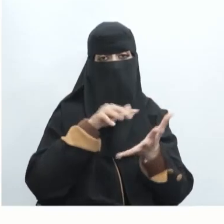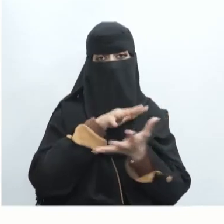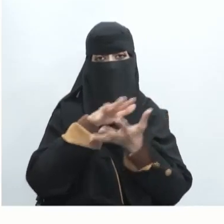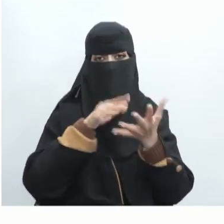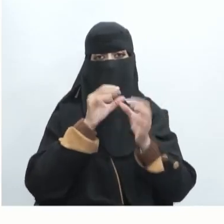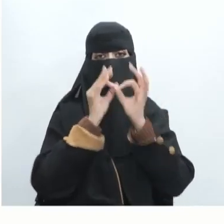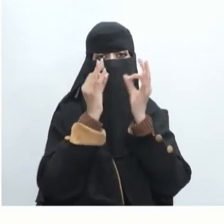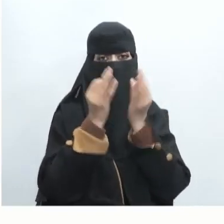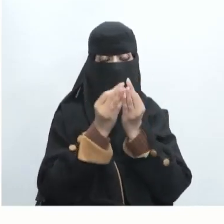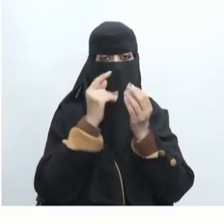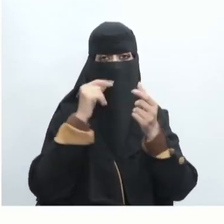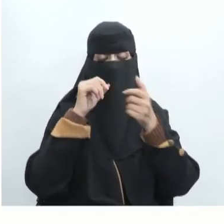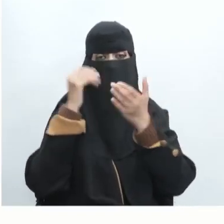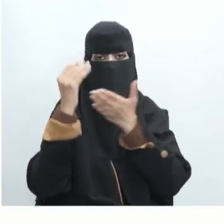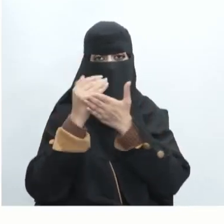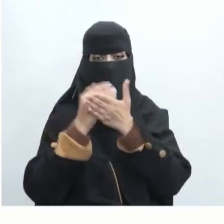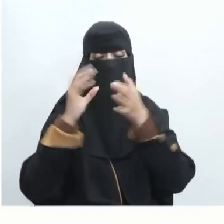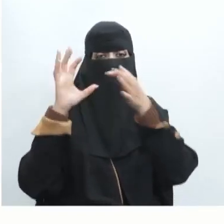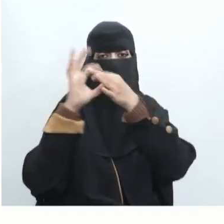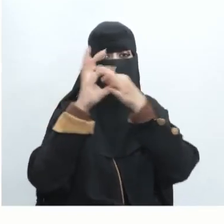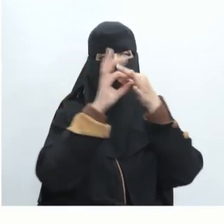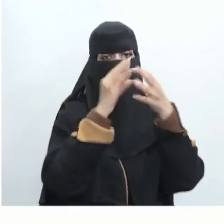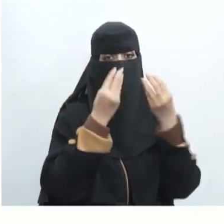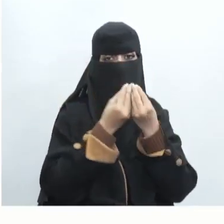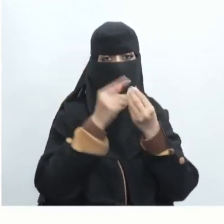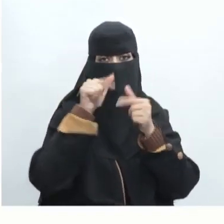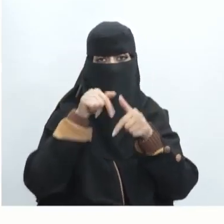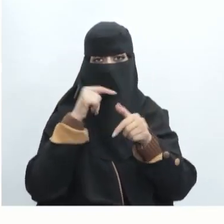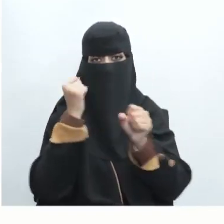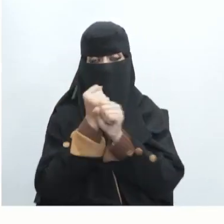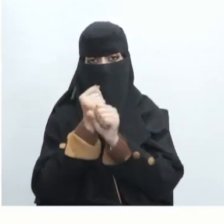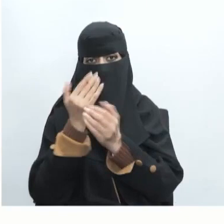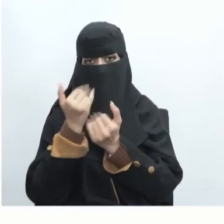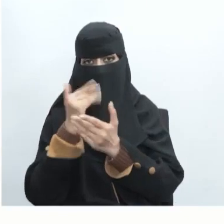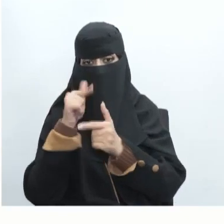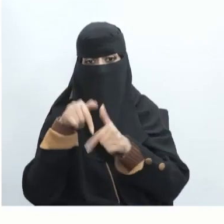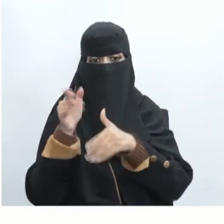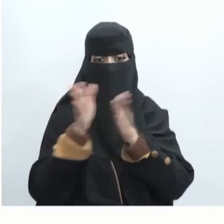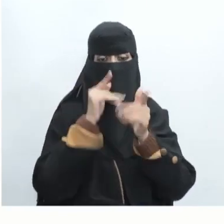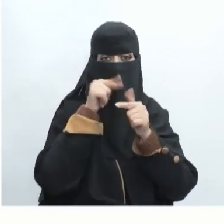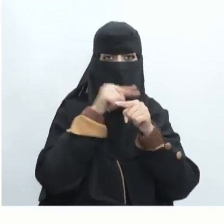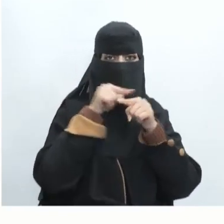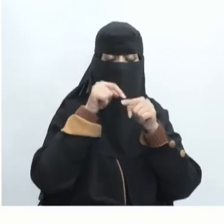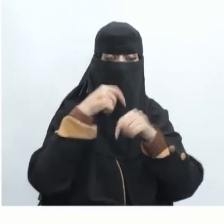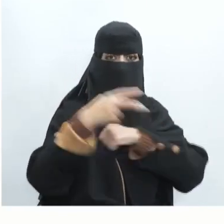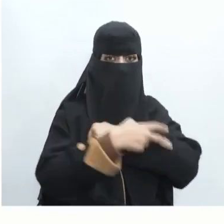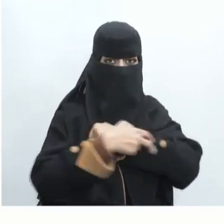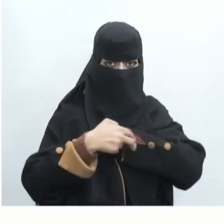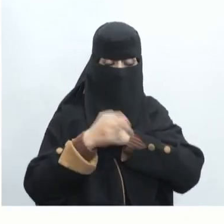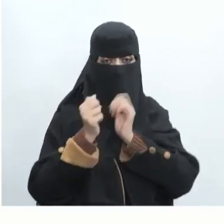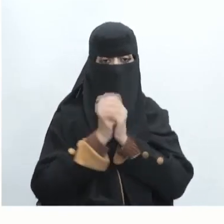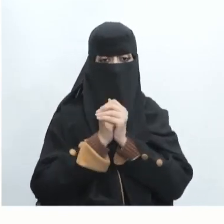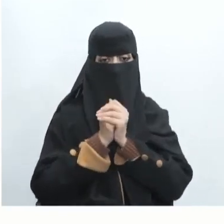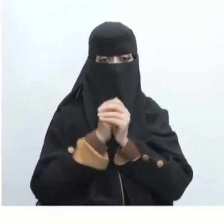والاقتصاديه متصله مع بعضها البعض البطاله تؤدي الى ماذا الى الفقر